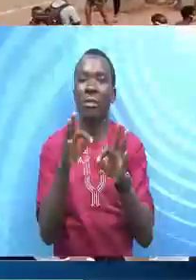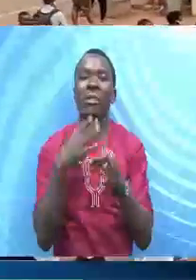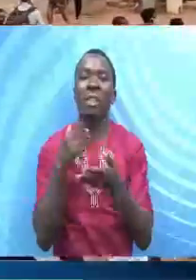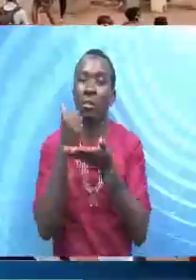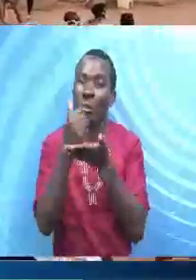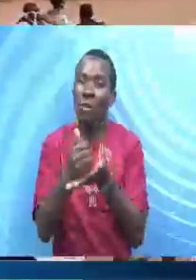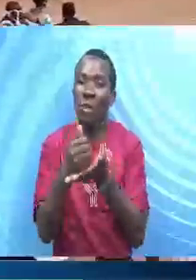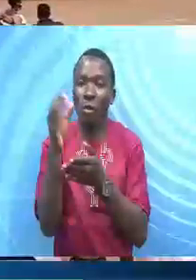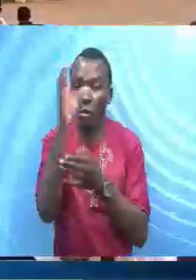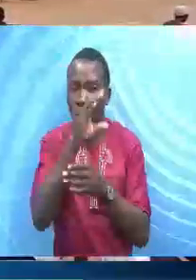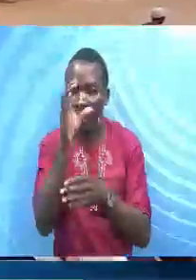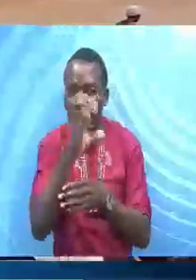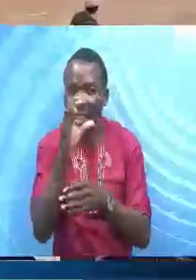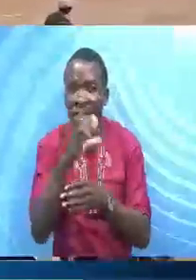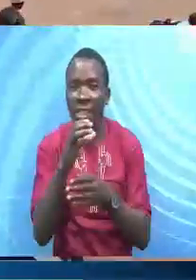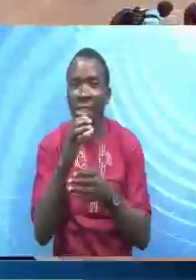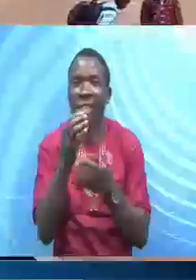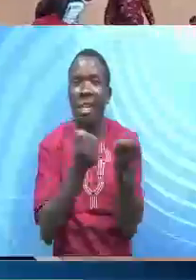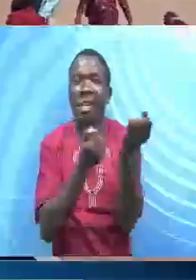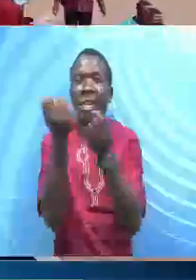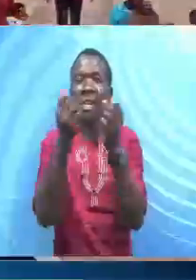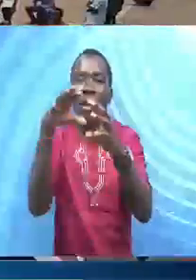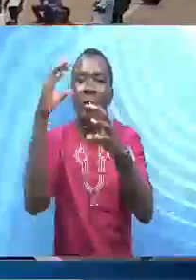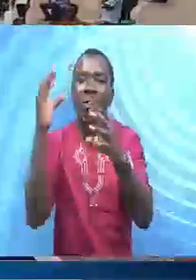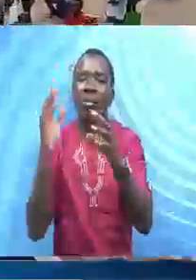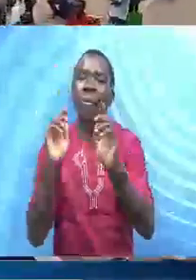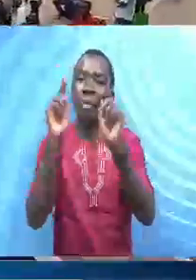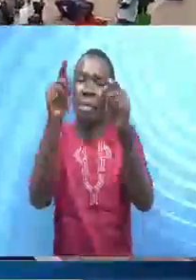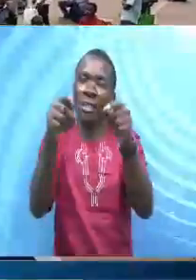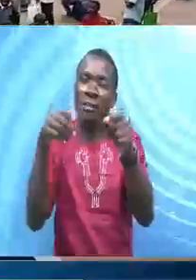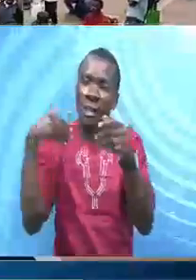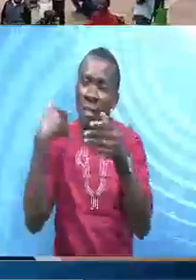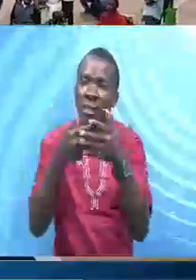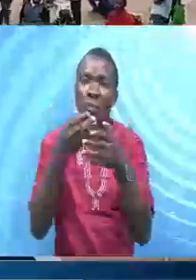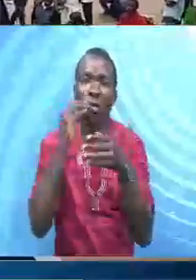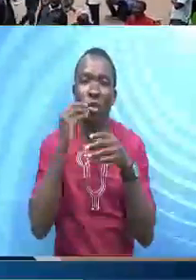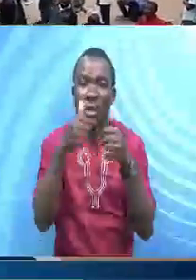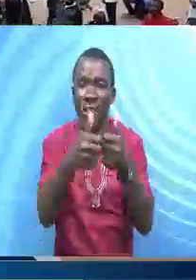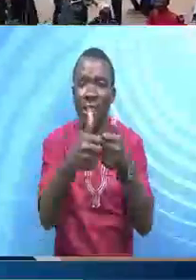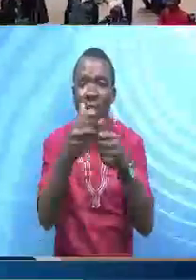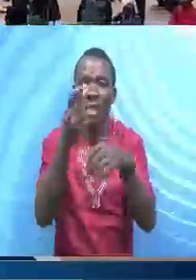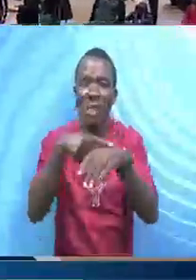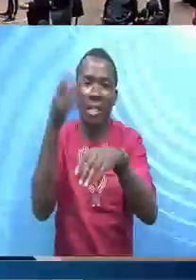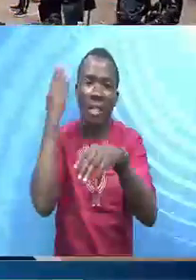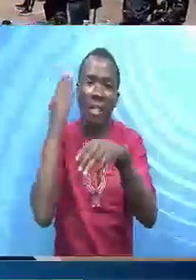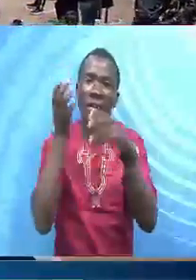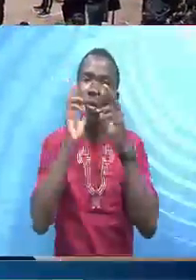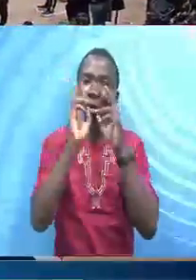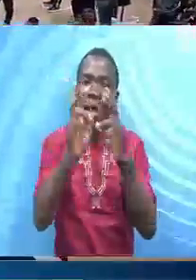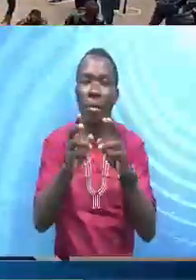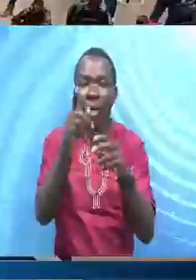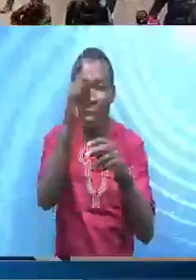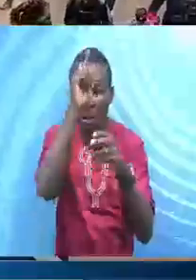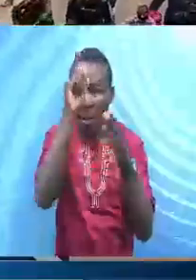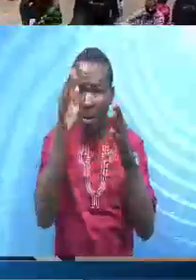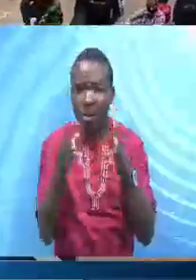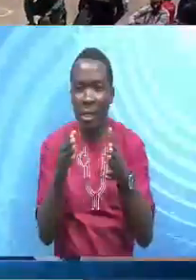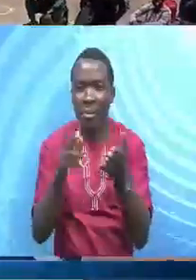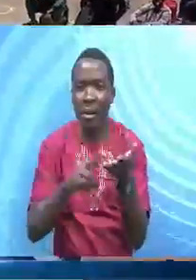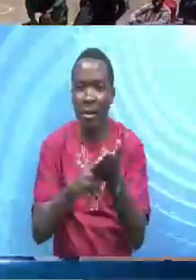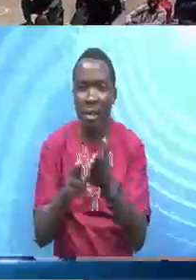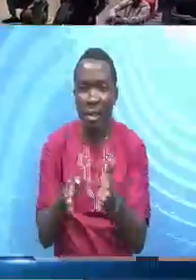amabisi bagende bagere aho bagana neza. Ubushize twagiye tubona aba baturage baca mu nzira